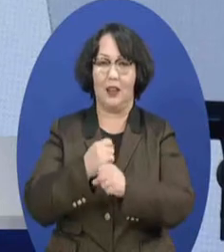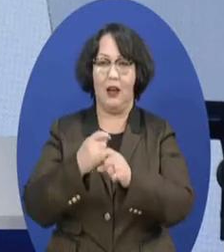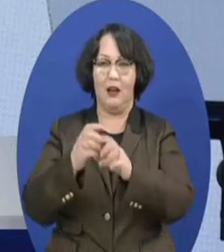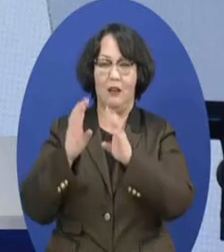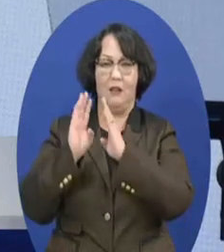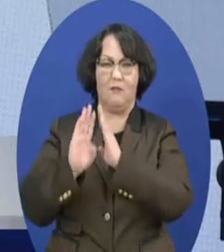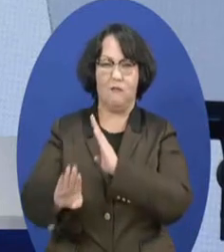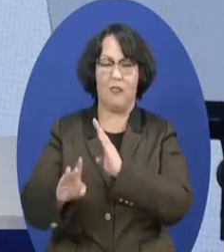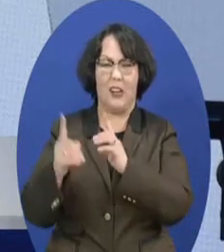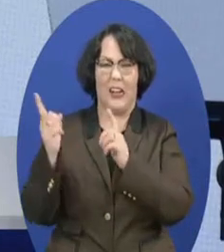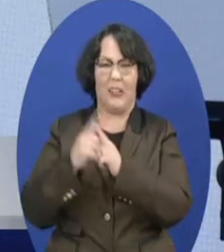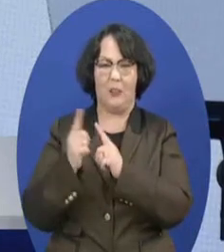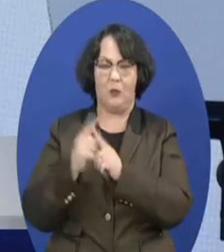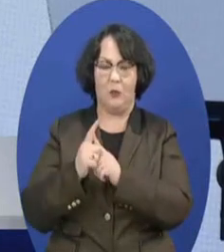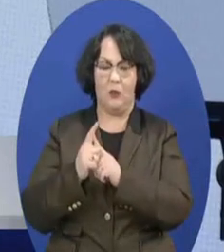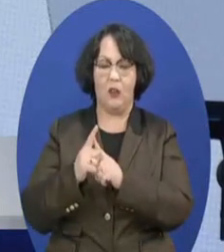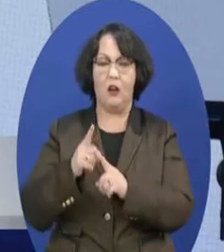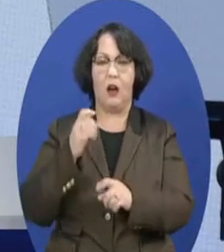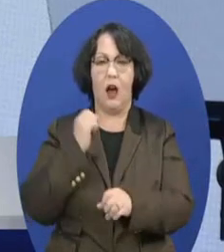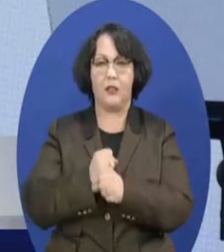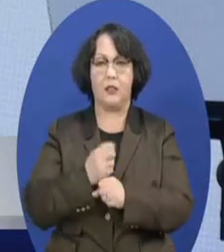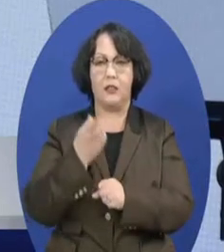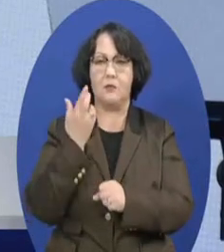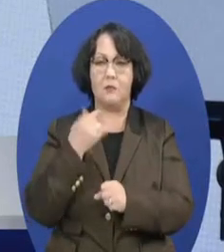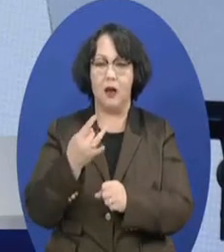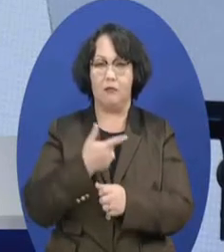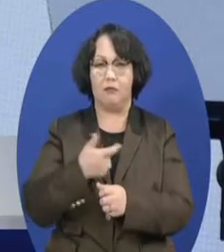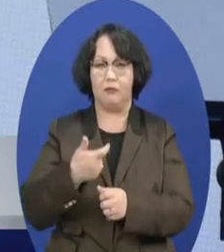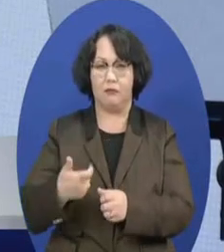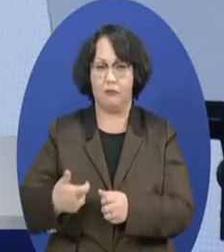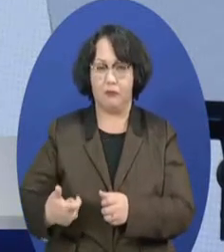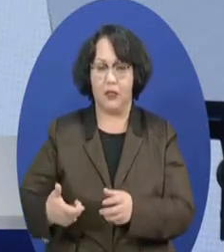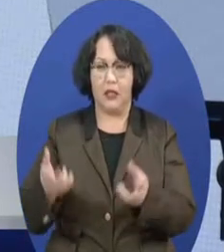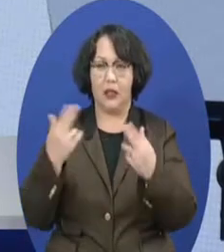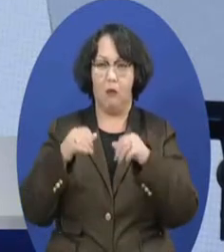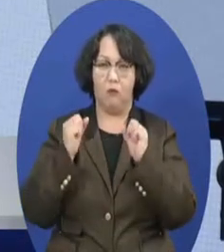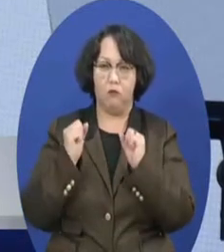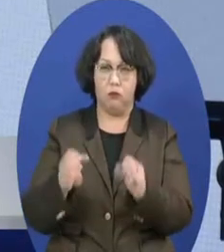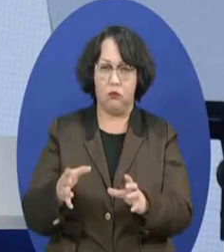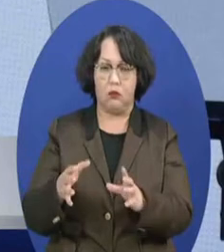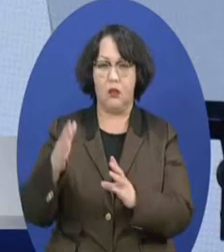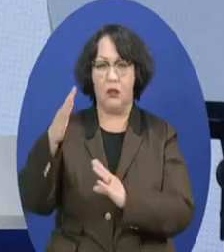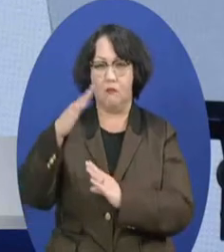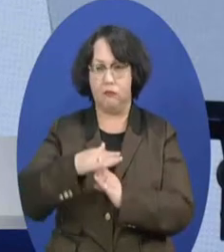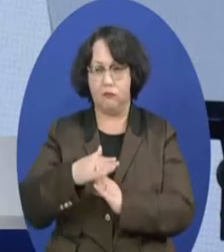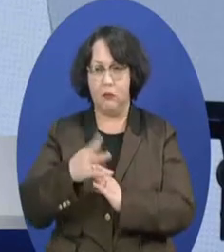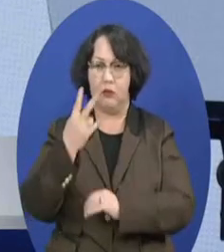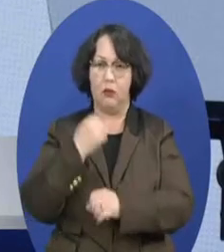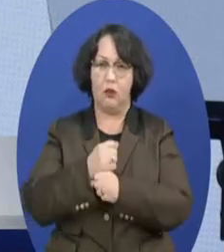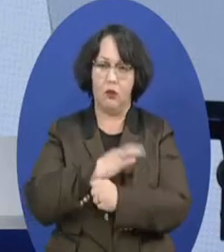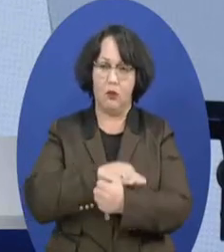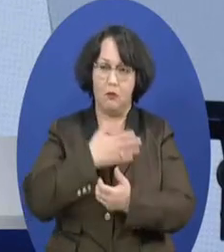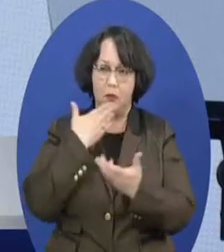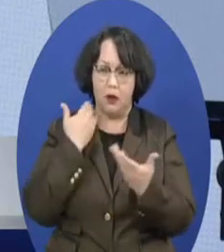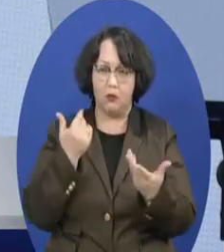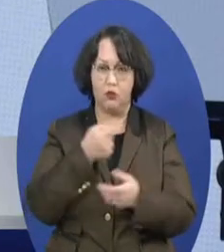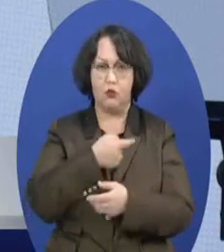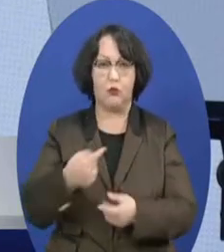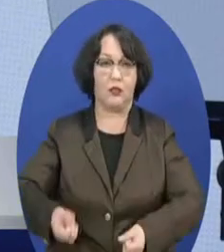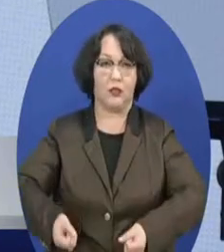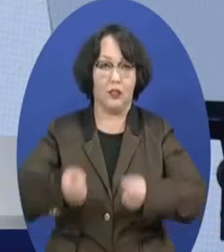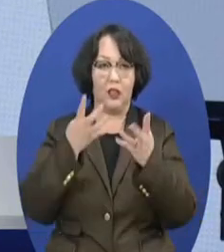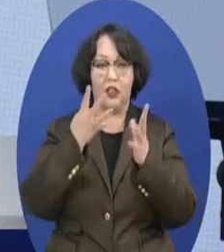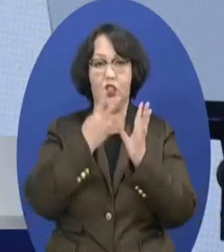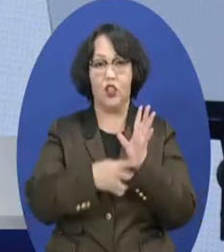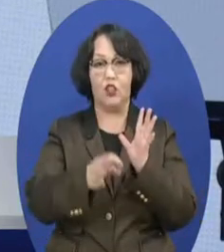дампуурах, ажлын байрыг цомхотох гэж маш олон хөрөнгө үр дагаврууд гарсны тав хүн мэдж байгаа. За бид бол үндсэндээ 90 оны системийн хямралаас